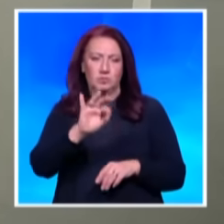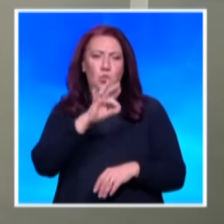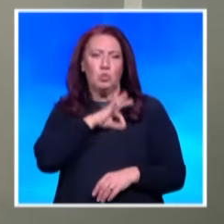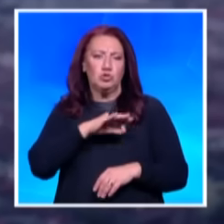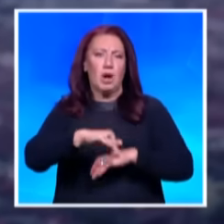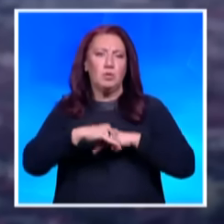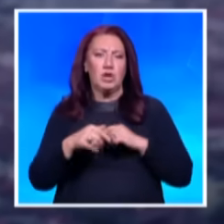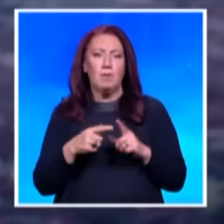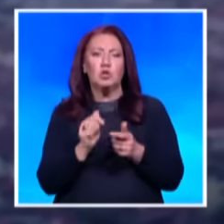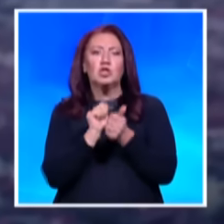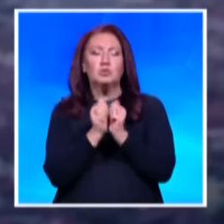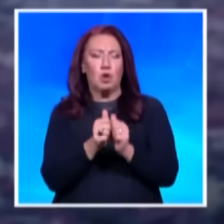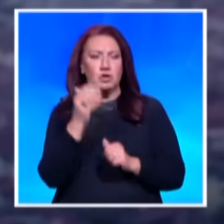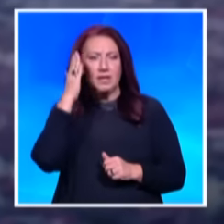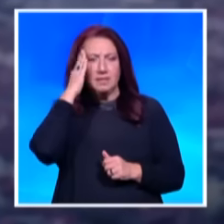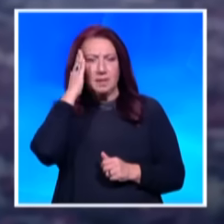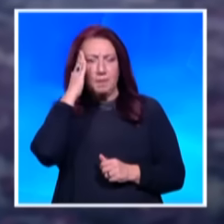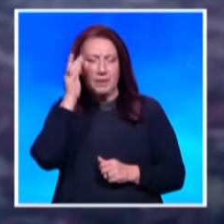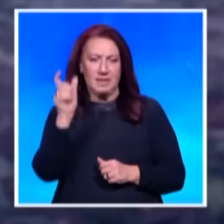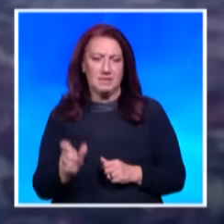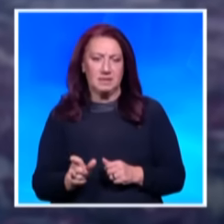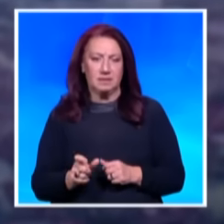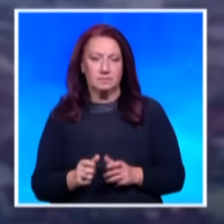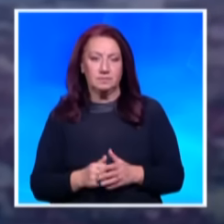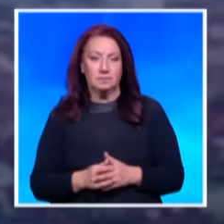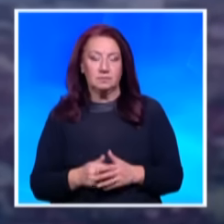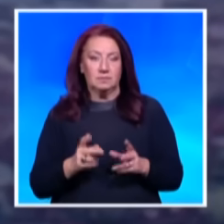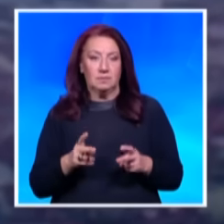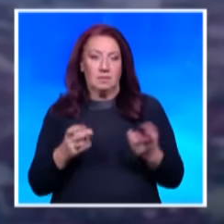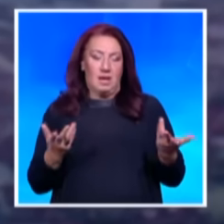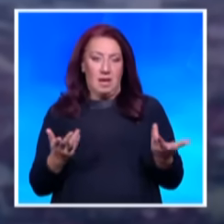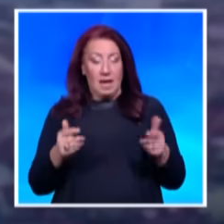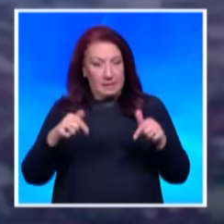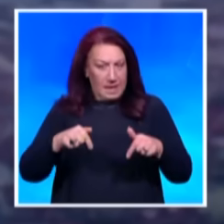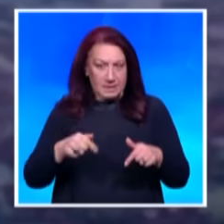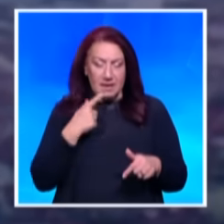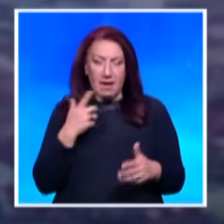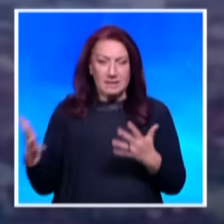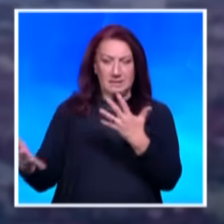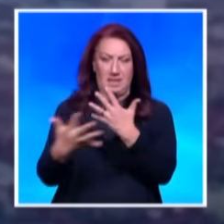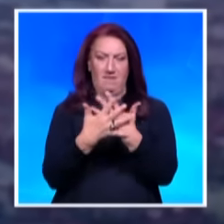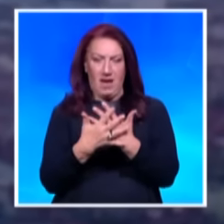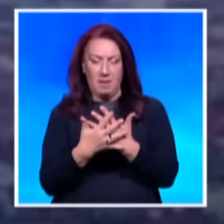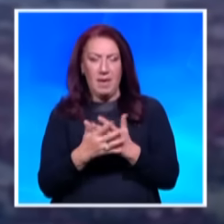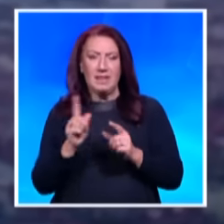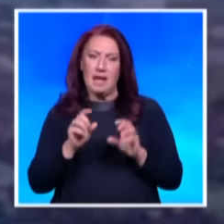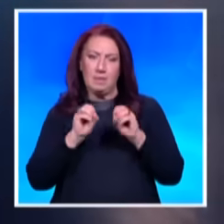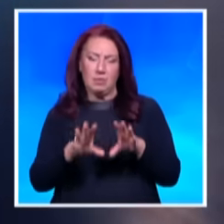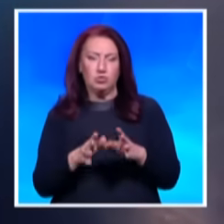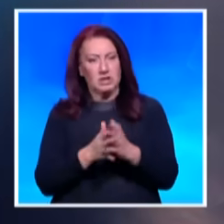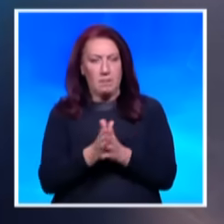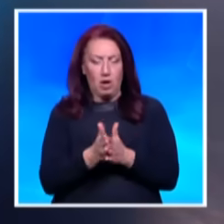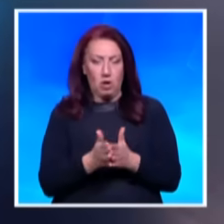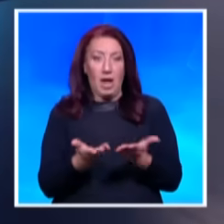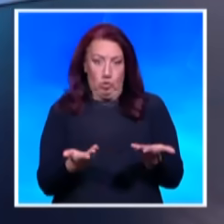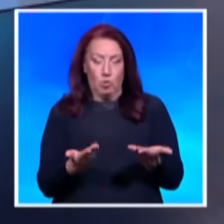министър. Ако днеска затваряме вратите, на следващия матч какво ще направим? Хората ще спрат да протестират ли? Аз се съмнявам. Това